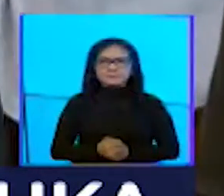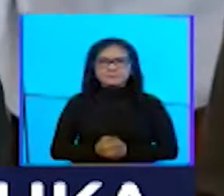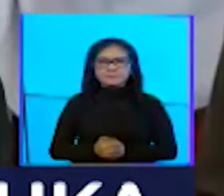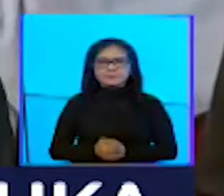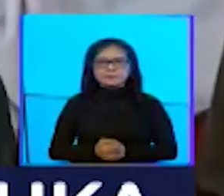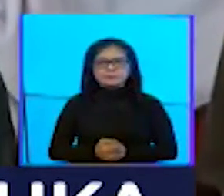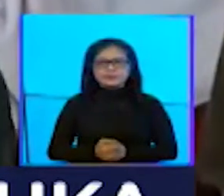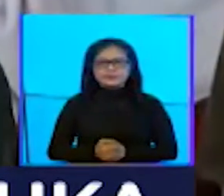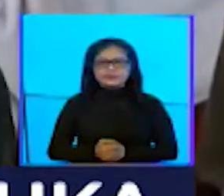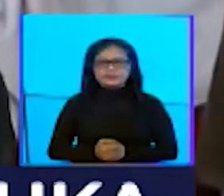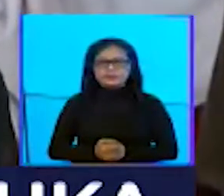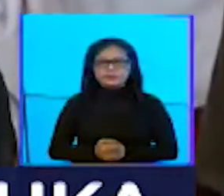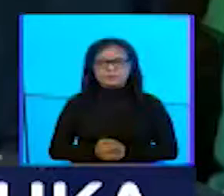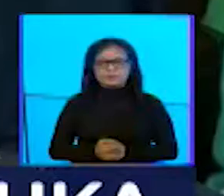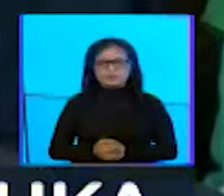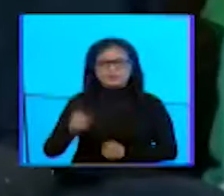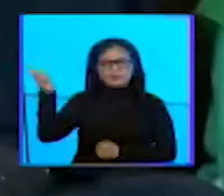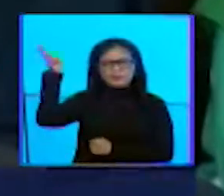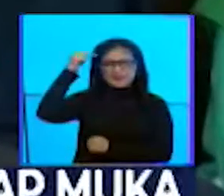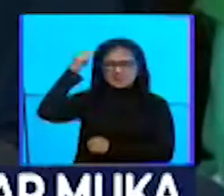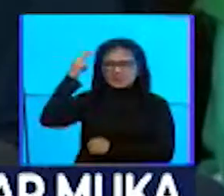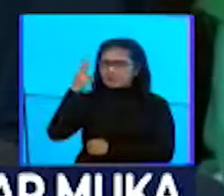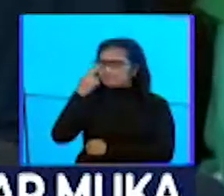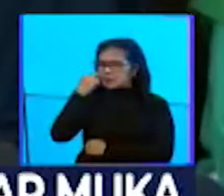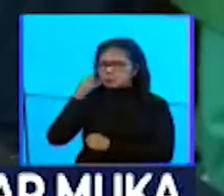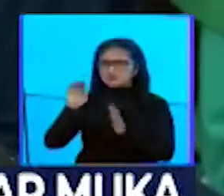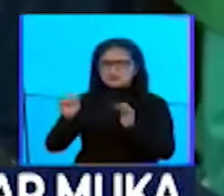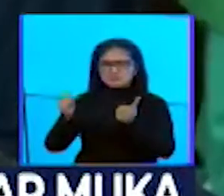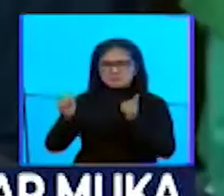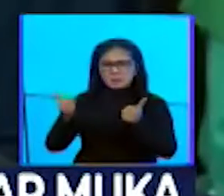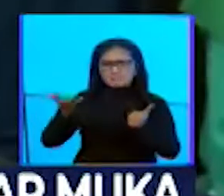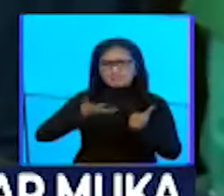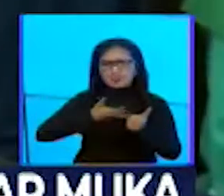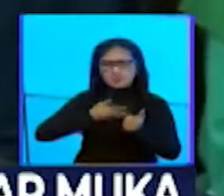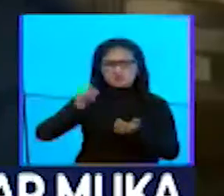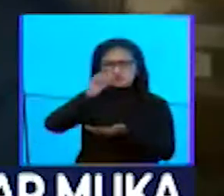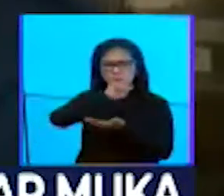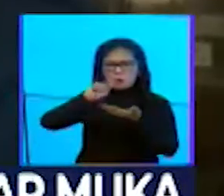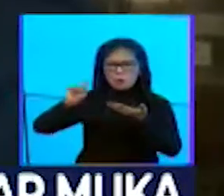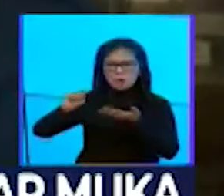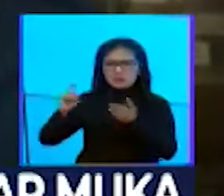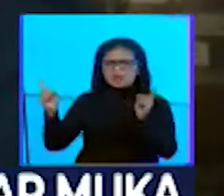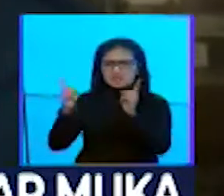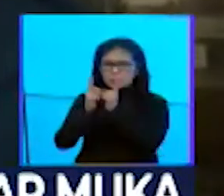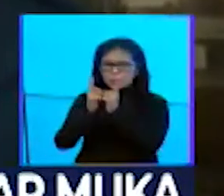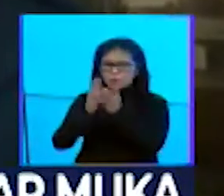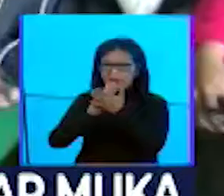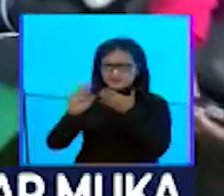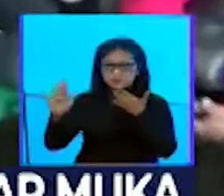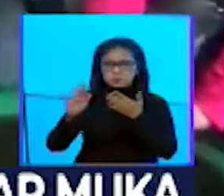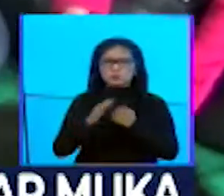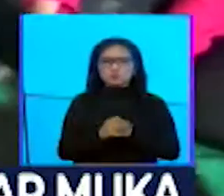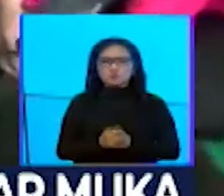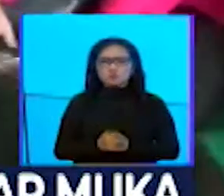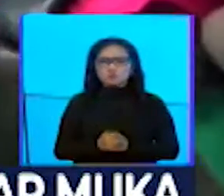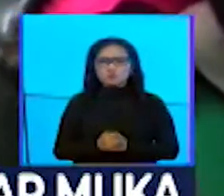Pemerintah Kota Bandung bersama Dinas Pendidikan Bandung mulai menyiapkan skema kegiatan belajar mengajar tatap muka. Ini dilakukan menyusul pernyataan Menteri Pendidikan